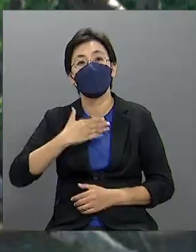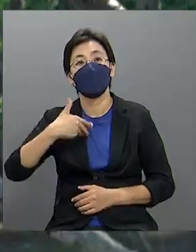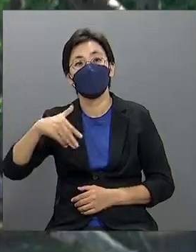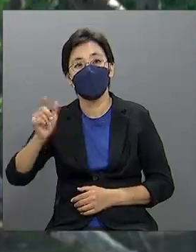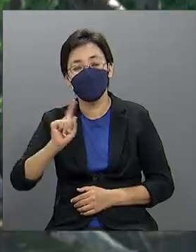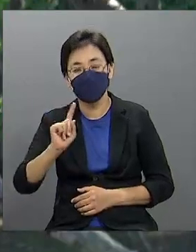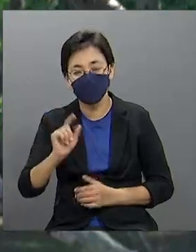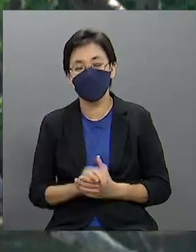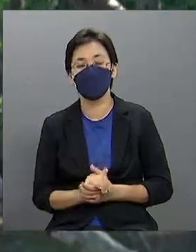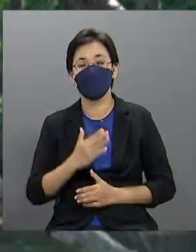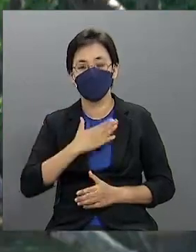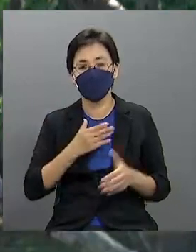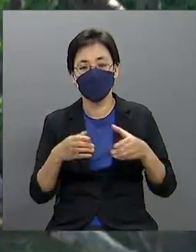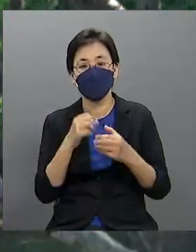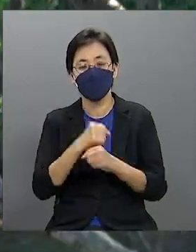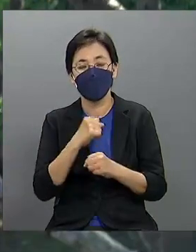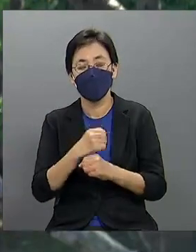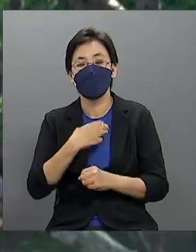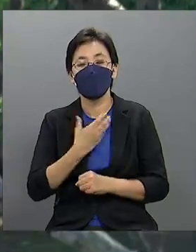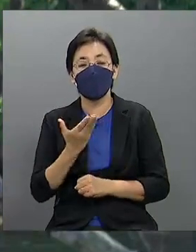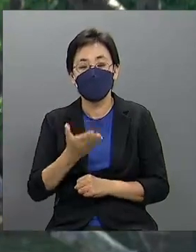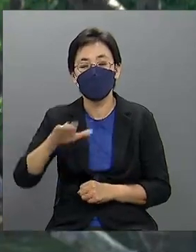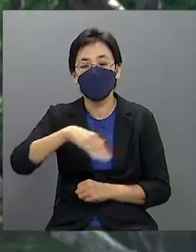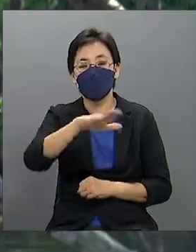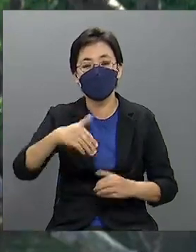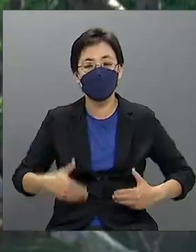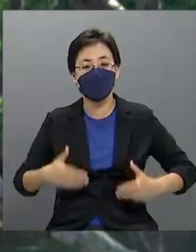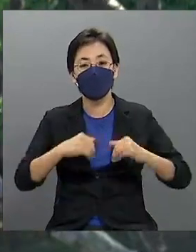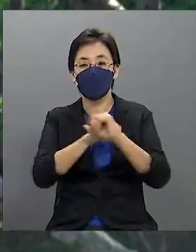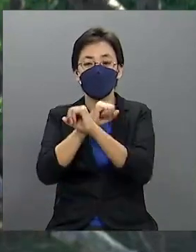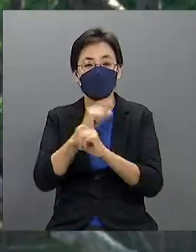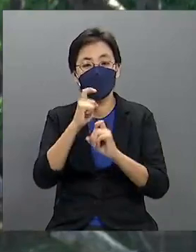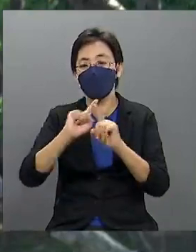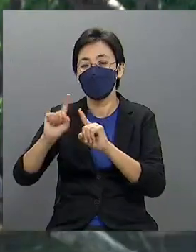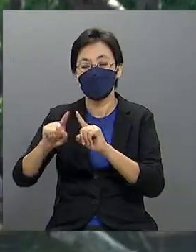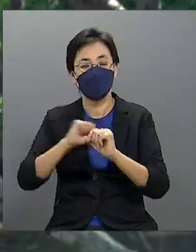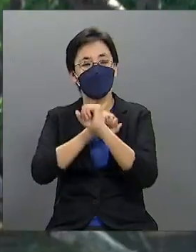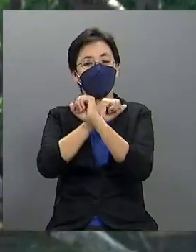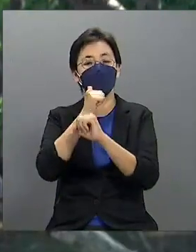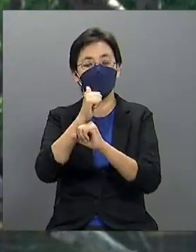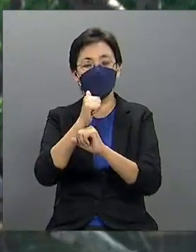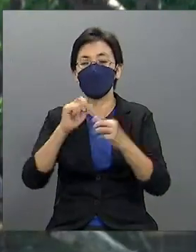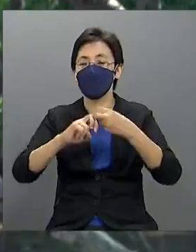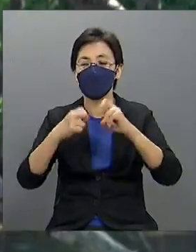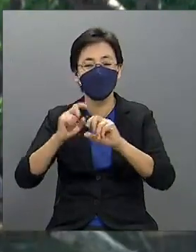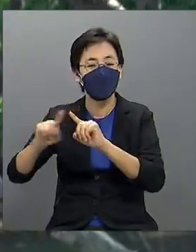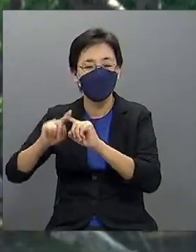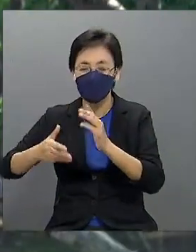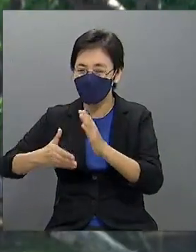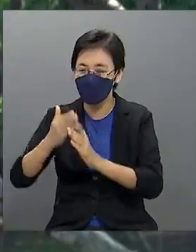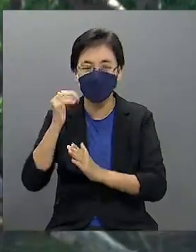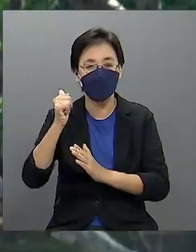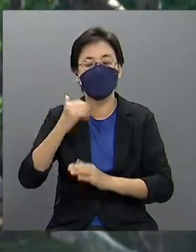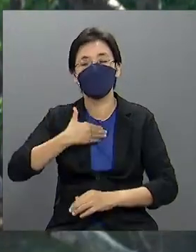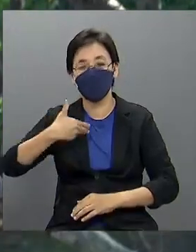งานรู้สู้ภัยขอใหคผชทุท่าน ปลดภัย หางไลทภัพิบัติและเราจะผานทวกลไปด้วยกัน วันนี้ลาไปก่อน สวสดีค่ะ